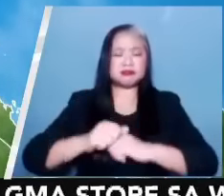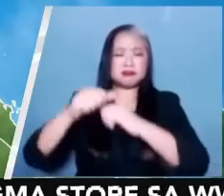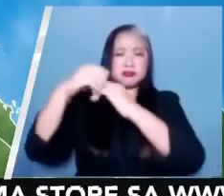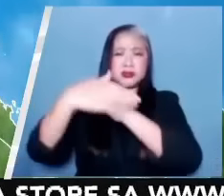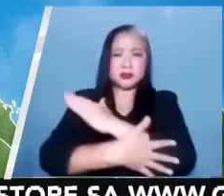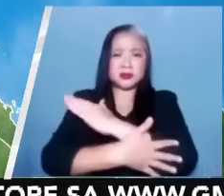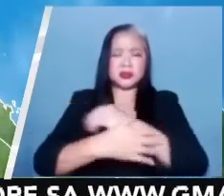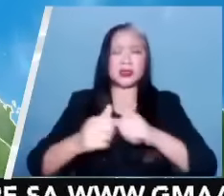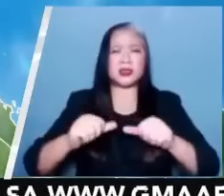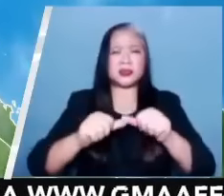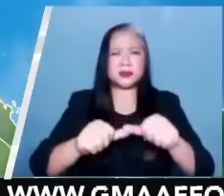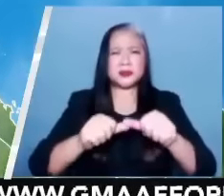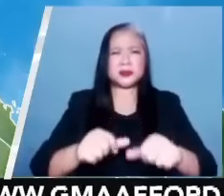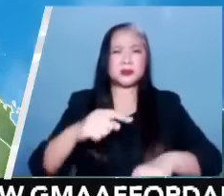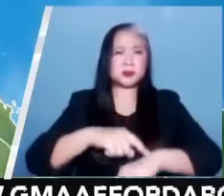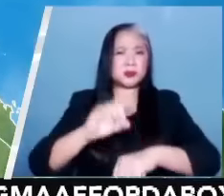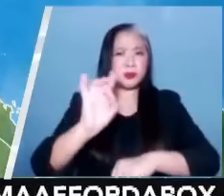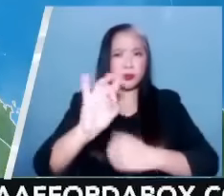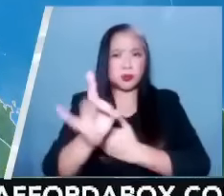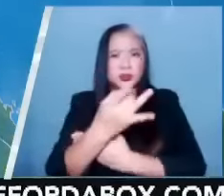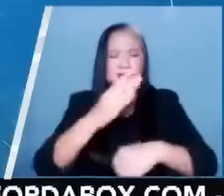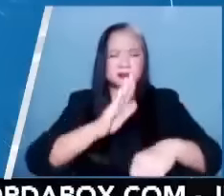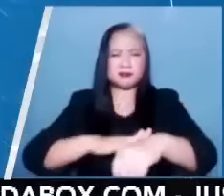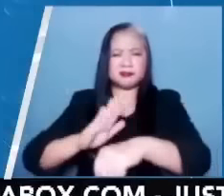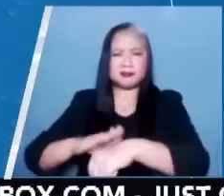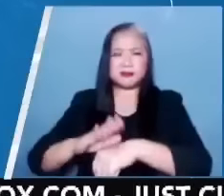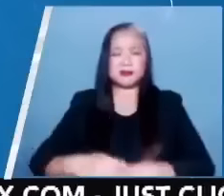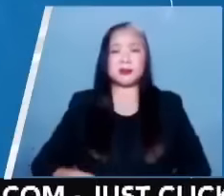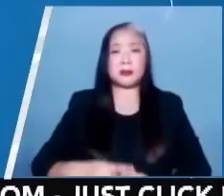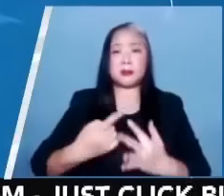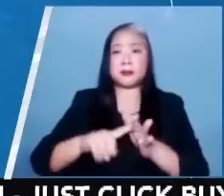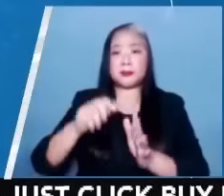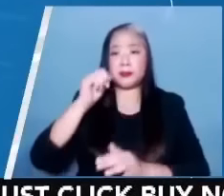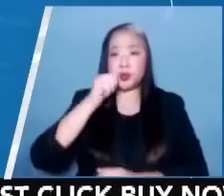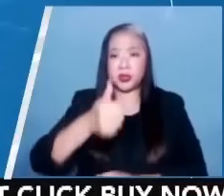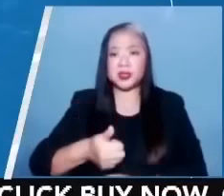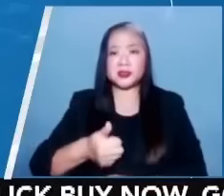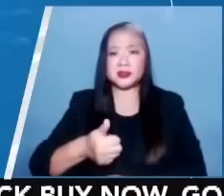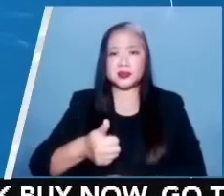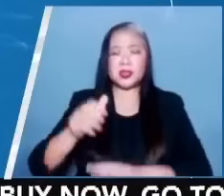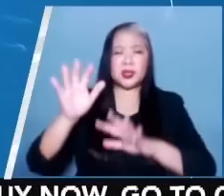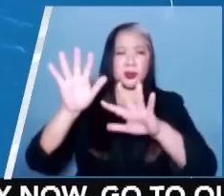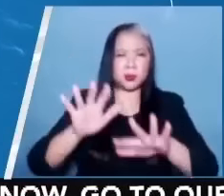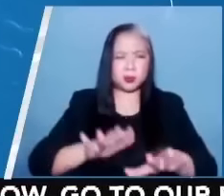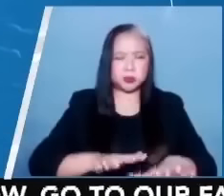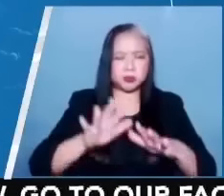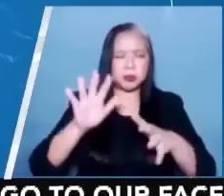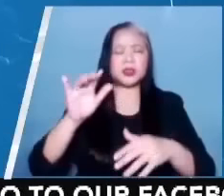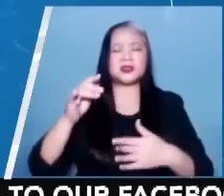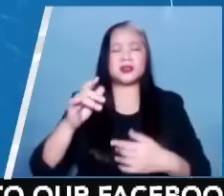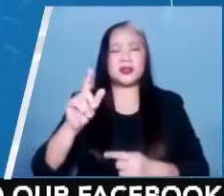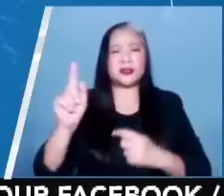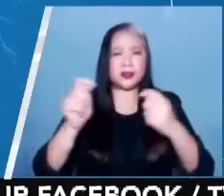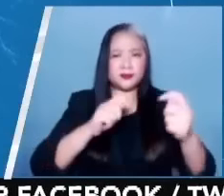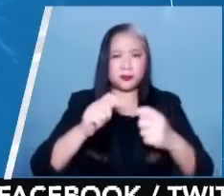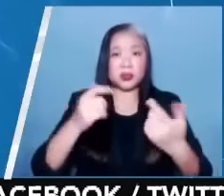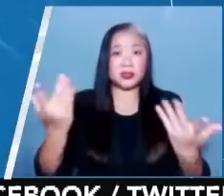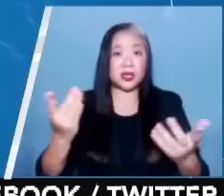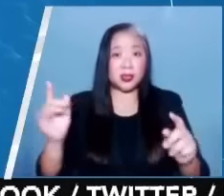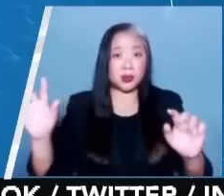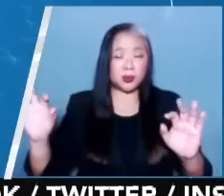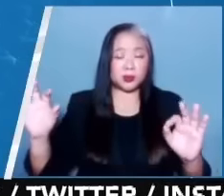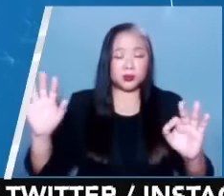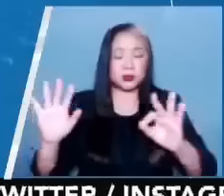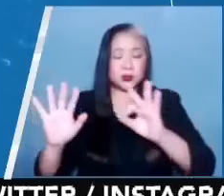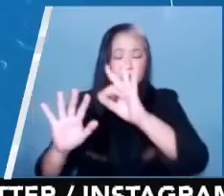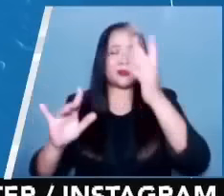8 ngayong umaga ang mga babala. Simula bukas, magre-recurve na ang Super Typhoon Julian at tutumbukin ang Taiwan hanggang sa mag-landfall ito